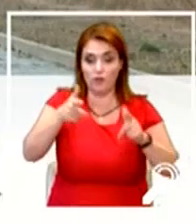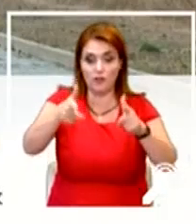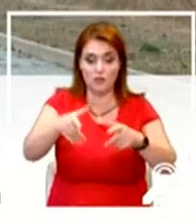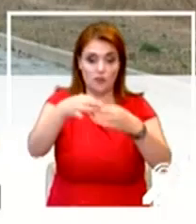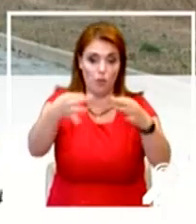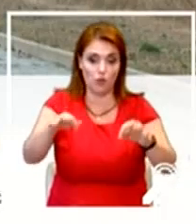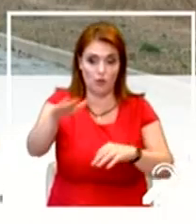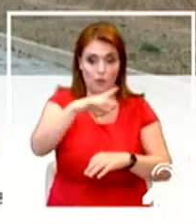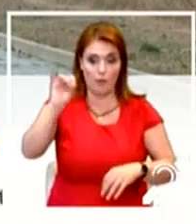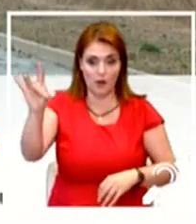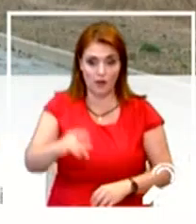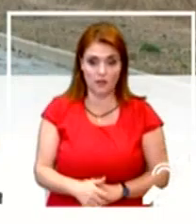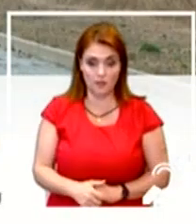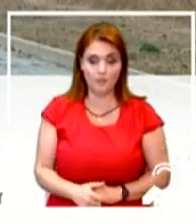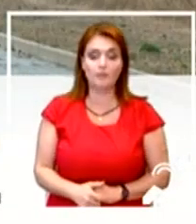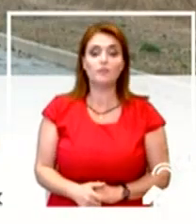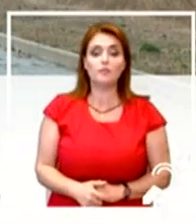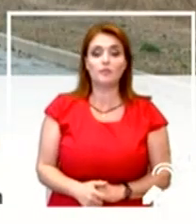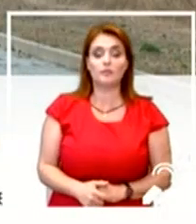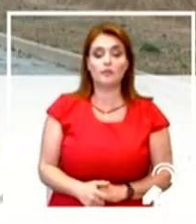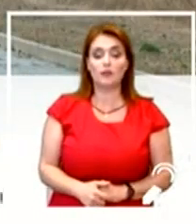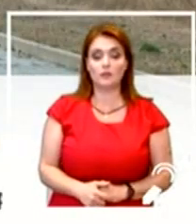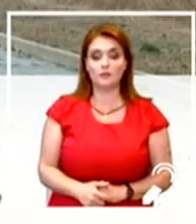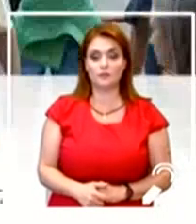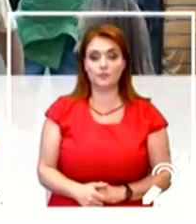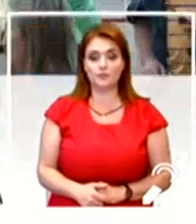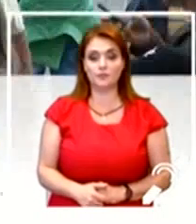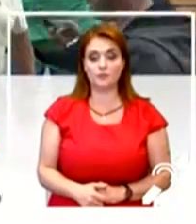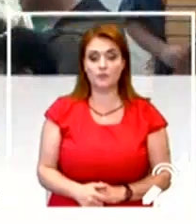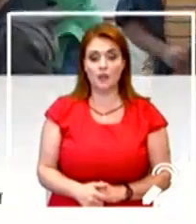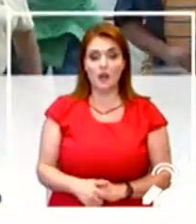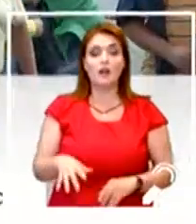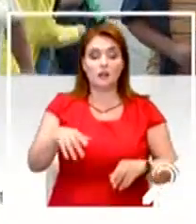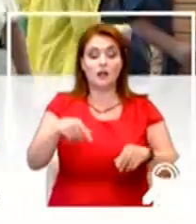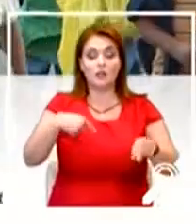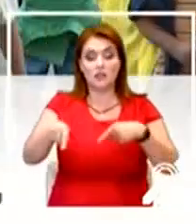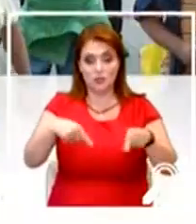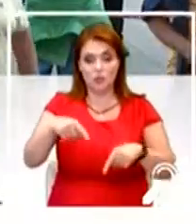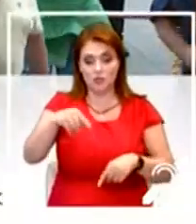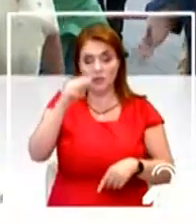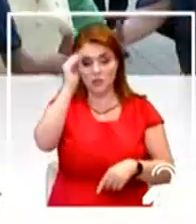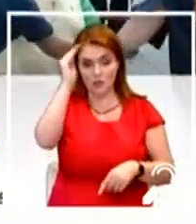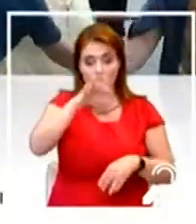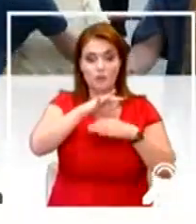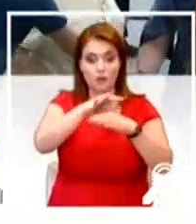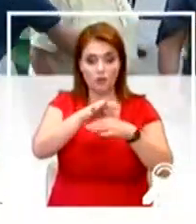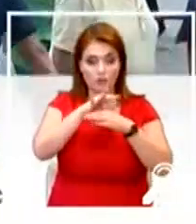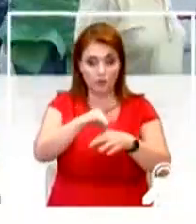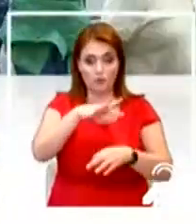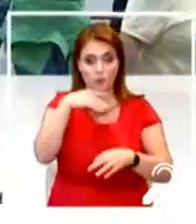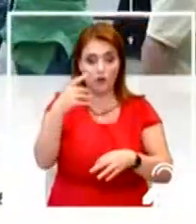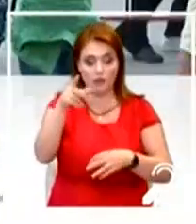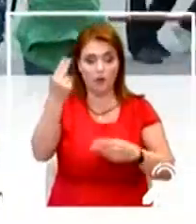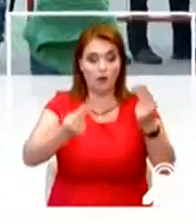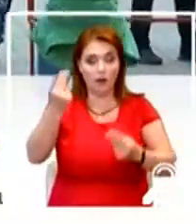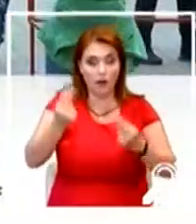ce în regiune este instituit cod galben de alertă teroristă, la stadionul din Tiraspol au loc meciuri internaționale de fotbal. Reprezentanții